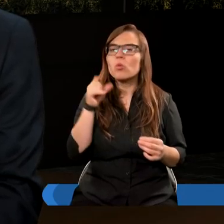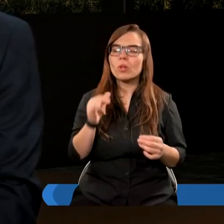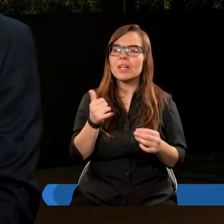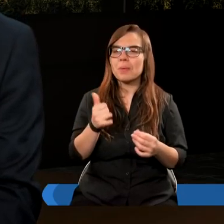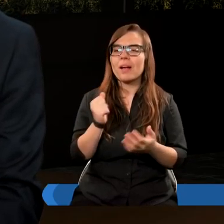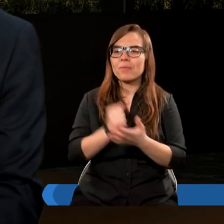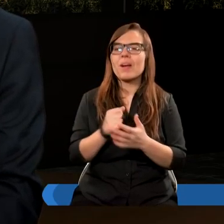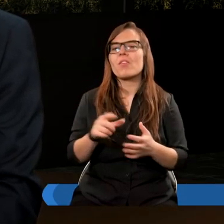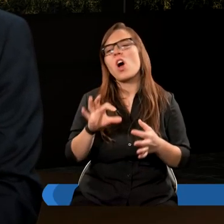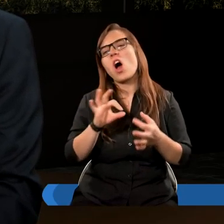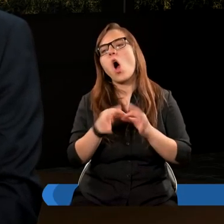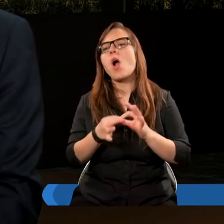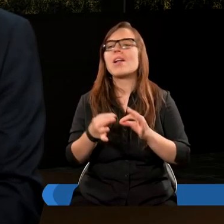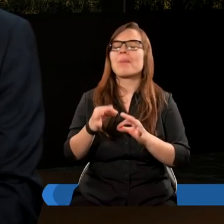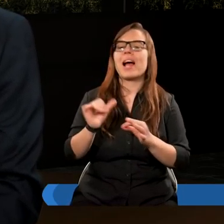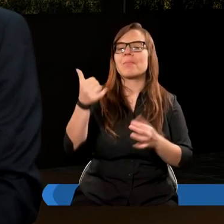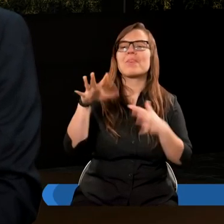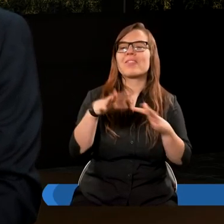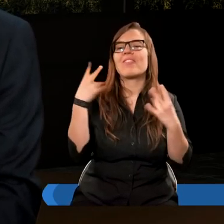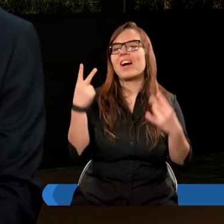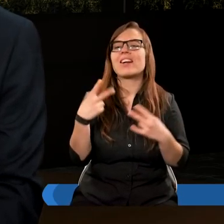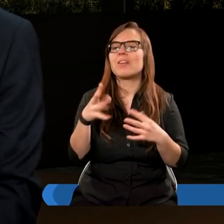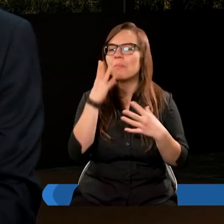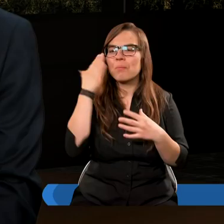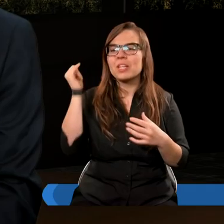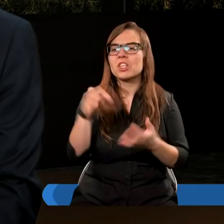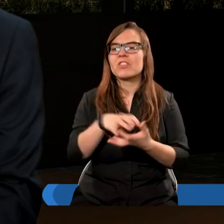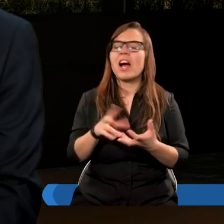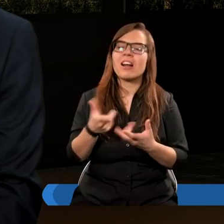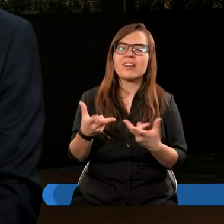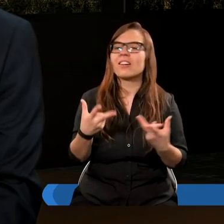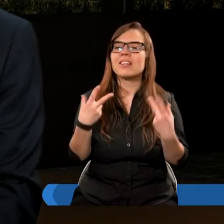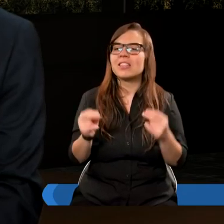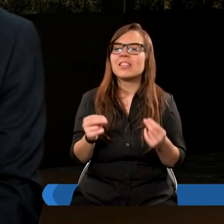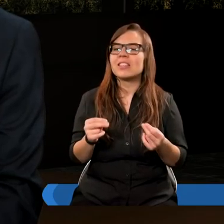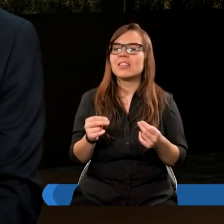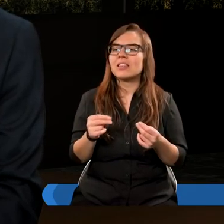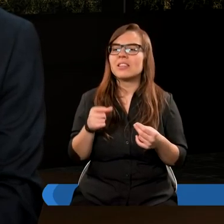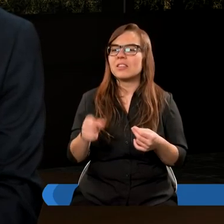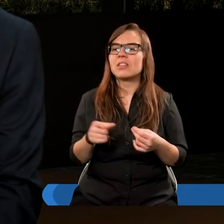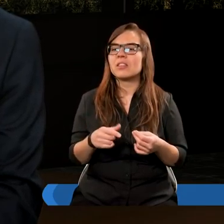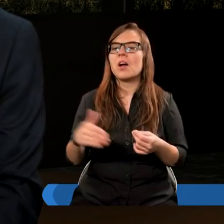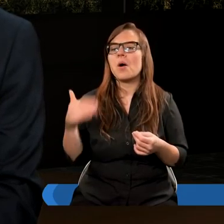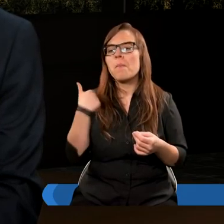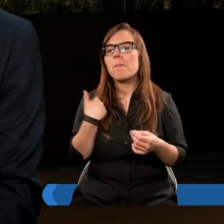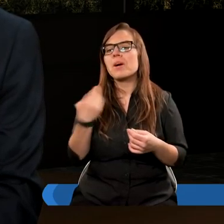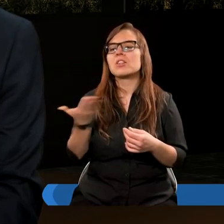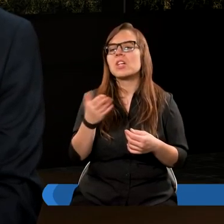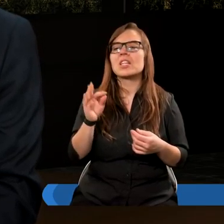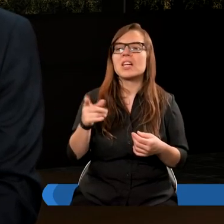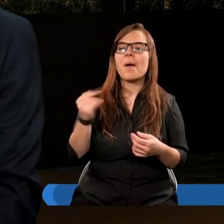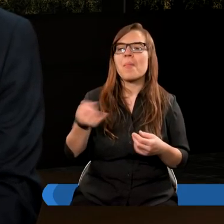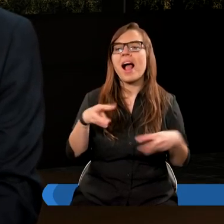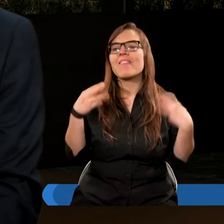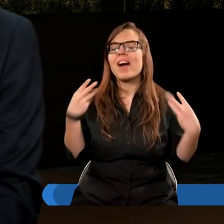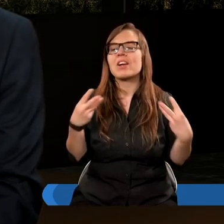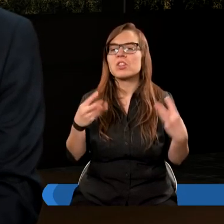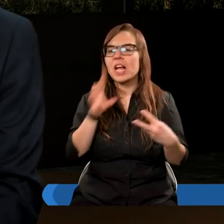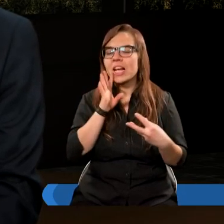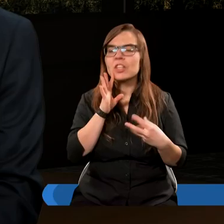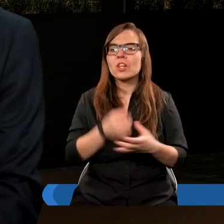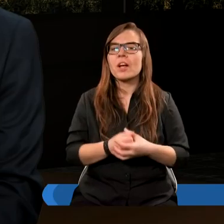tutaj Olimpiada, pierwsze miejsce, zwycięstwo, mistrz świata. To są takie cechy, bycie gdzieś tam na najważniejszym,